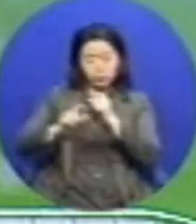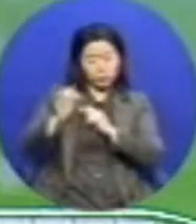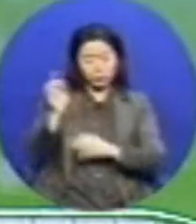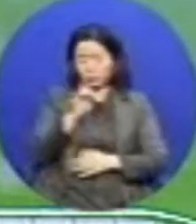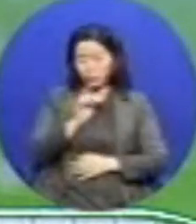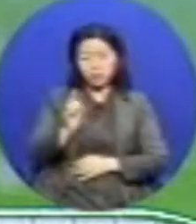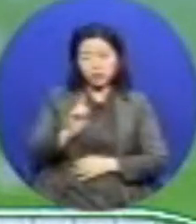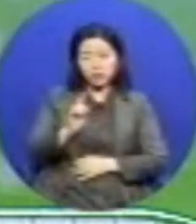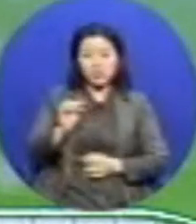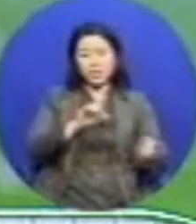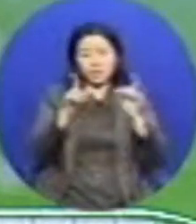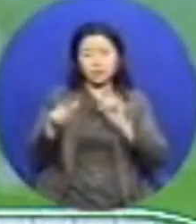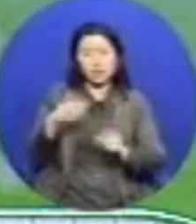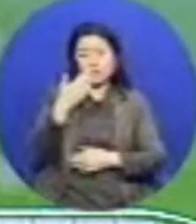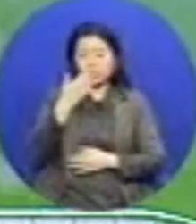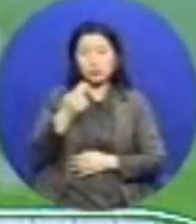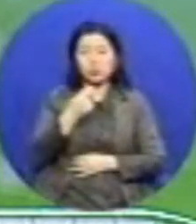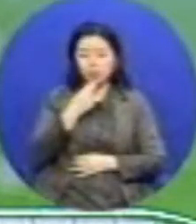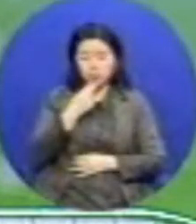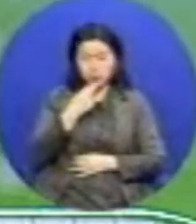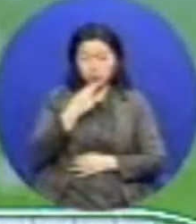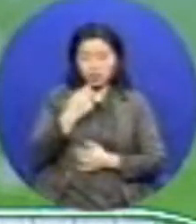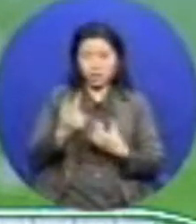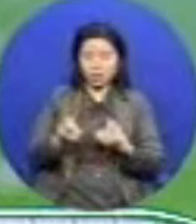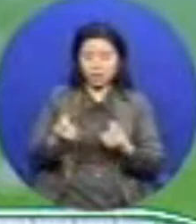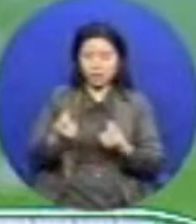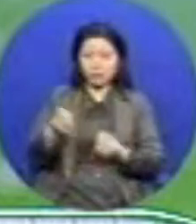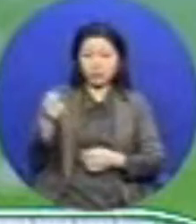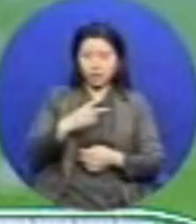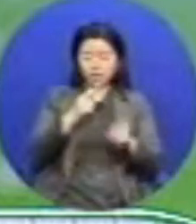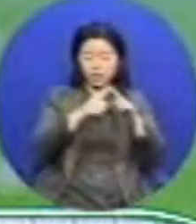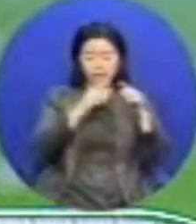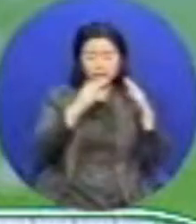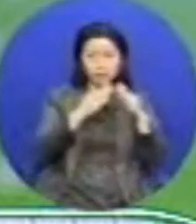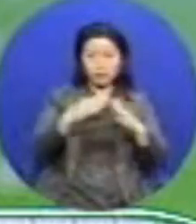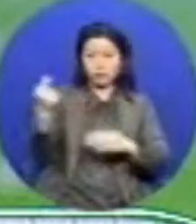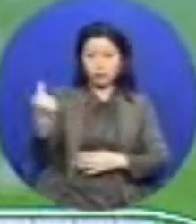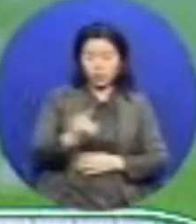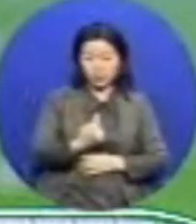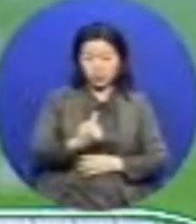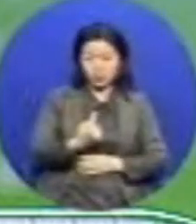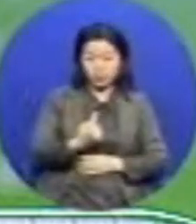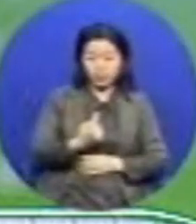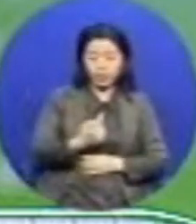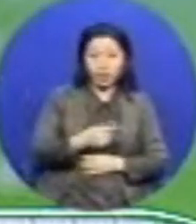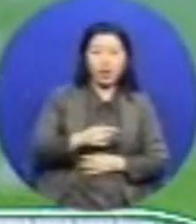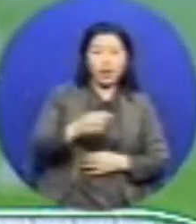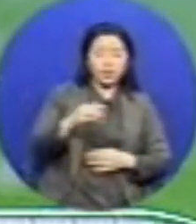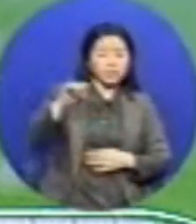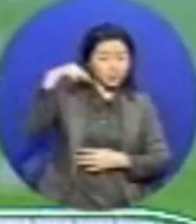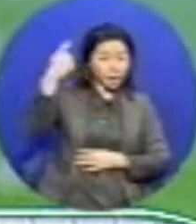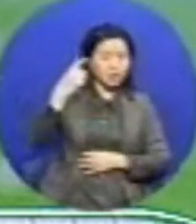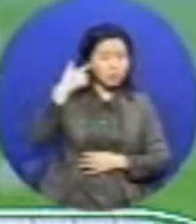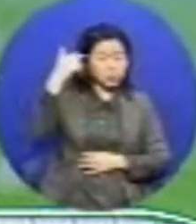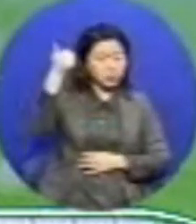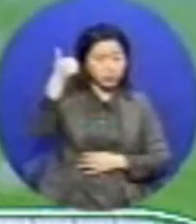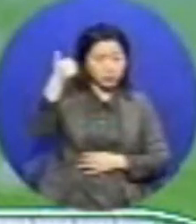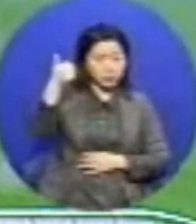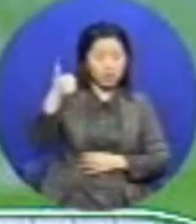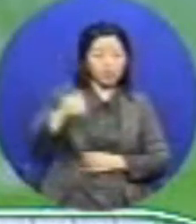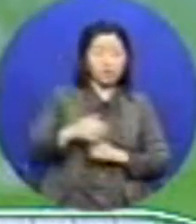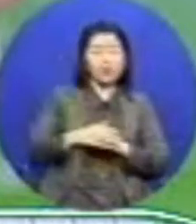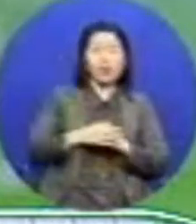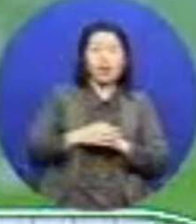타면서 그 교회 다시 나오시는데 후임으로 오신 목사님이 너무 넘어서 들었을까 되는거예요 그래서 후임